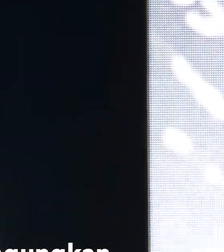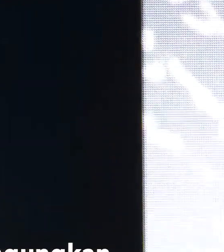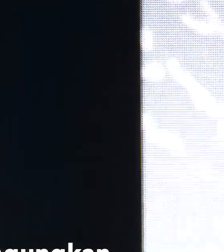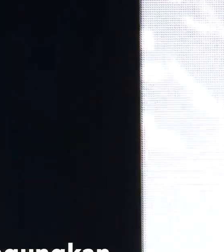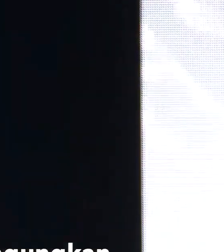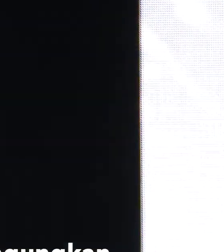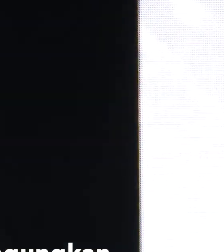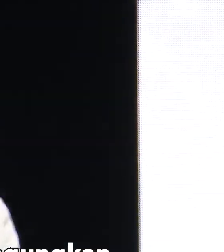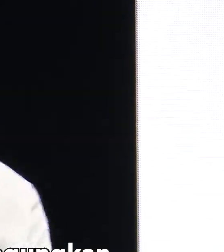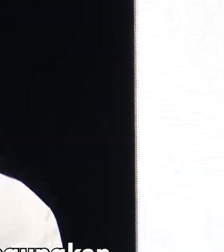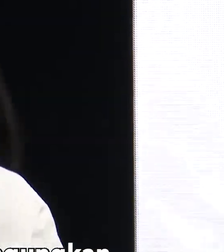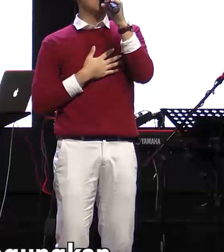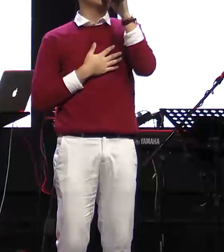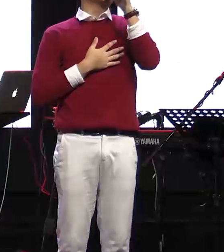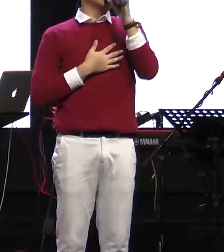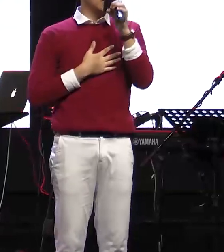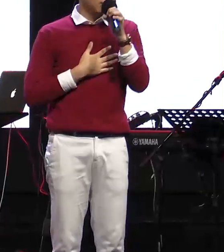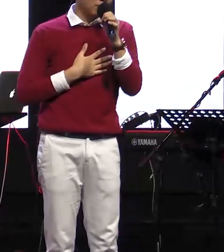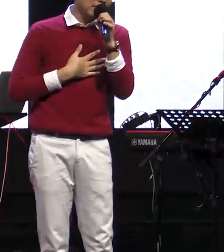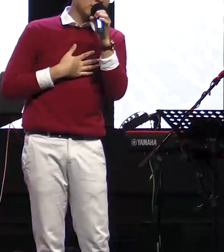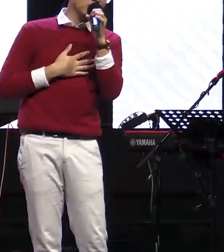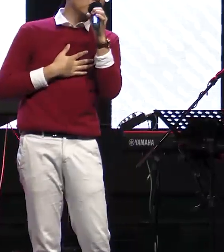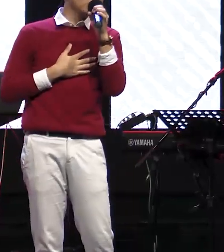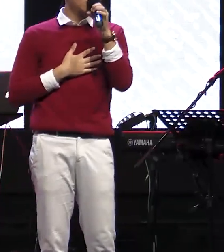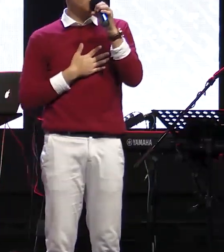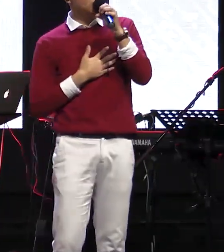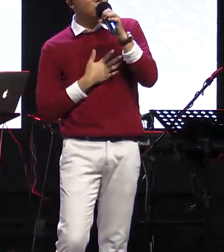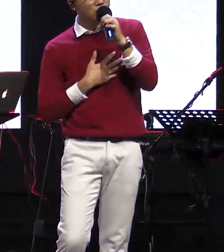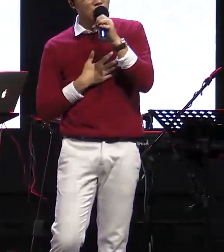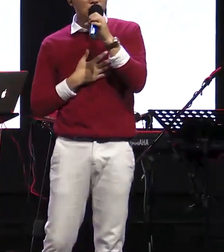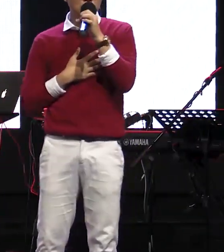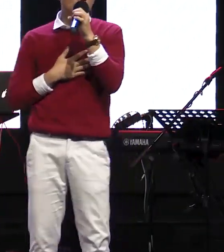tinggikan, kami agungkan Kau